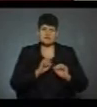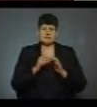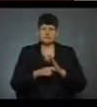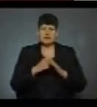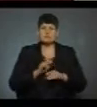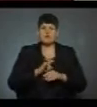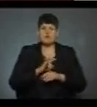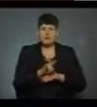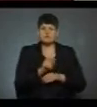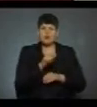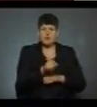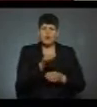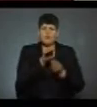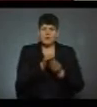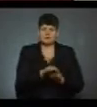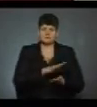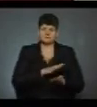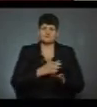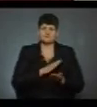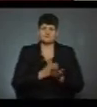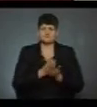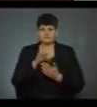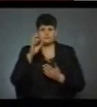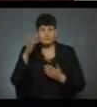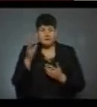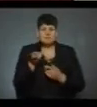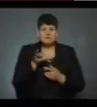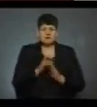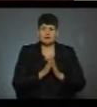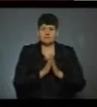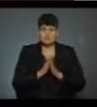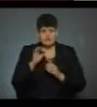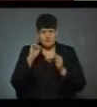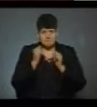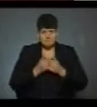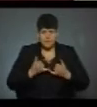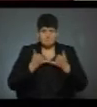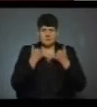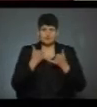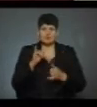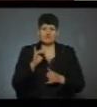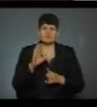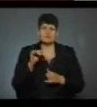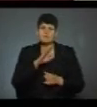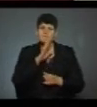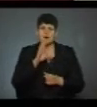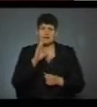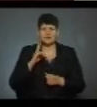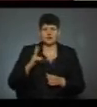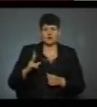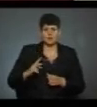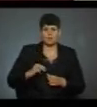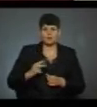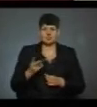на його могилі відправили молебень. Прийшли помолитися та пом'янути Івана Вітишина, його мати та доньки,